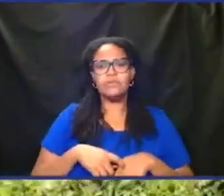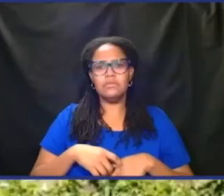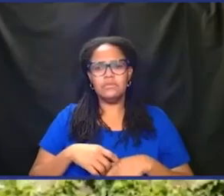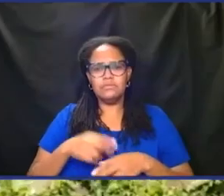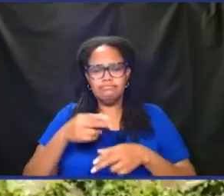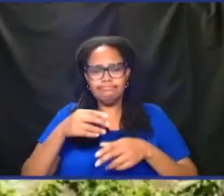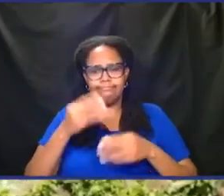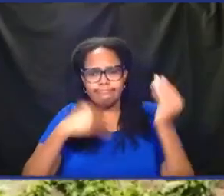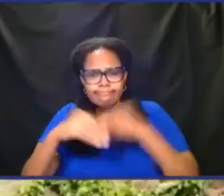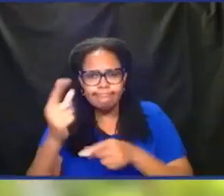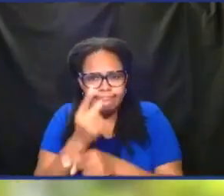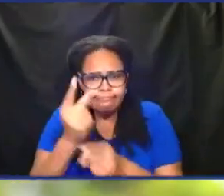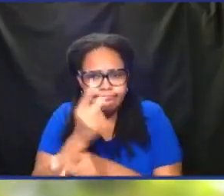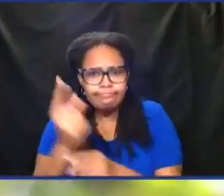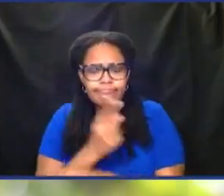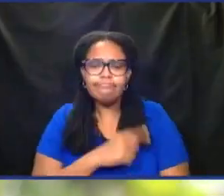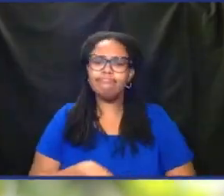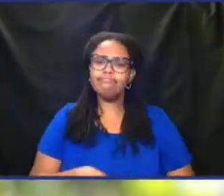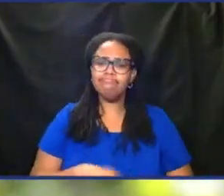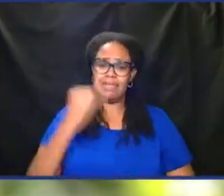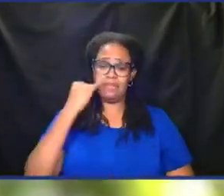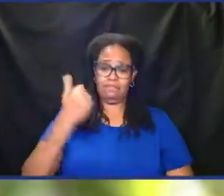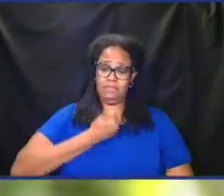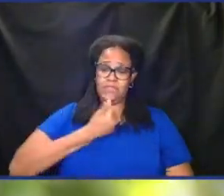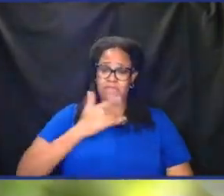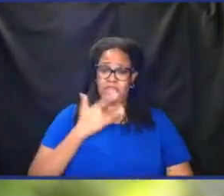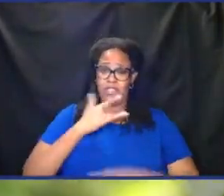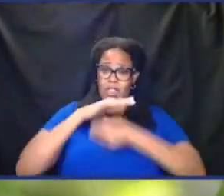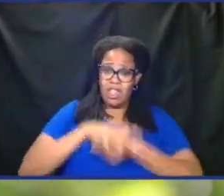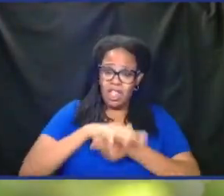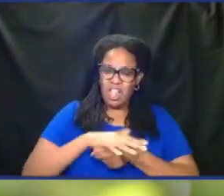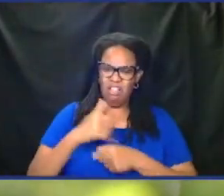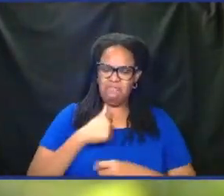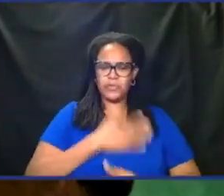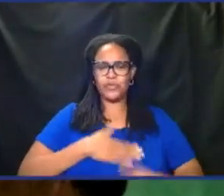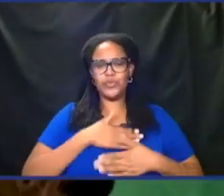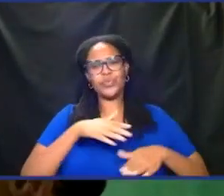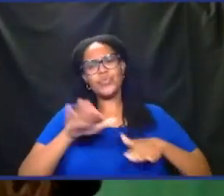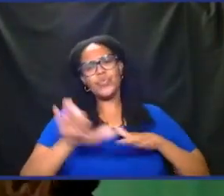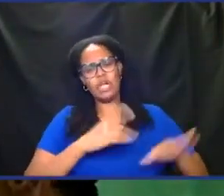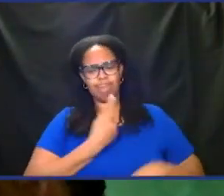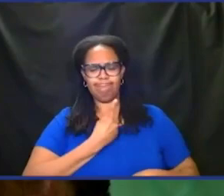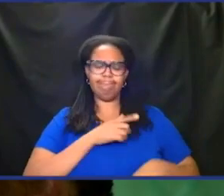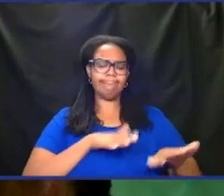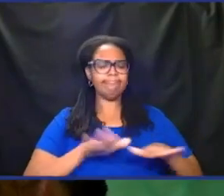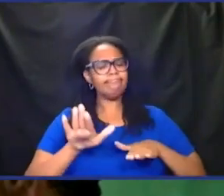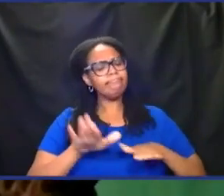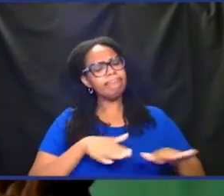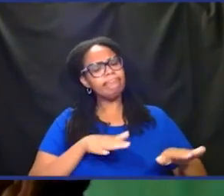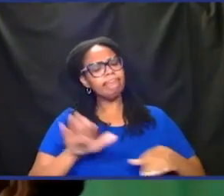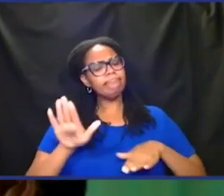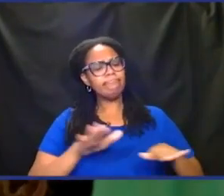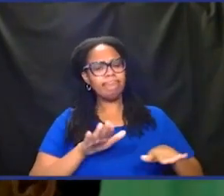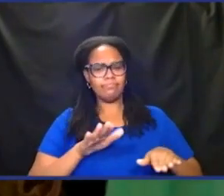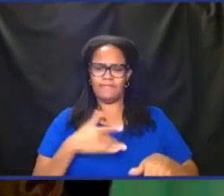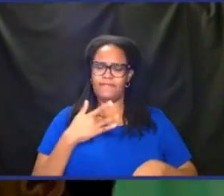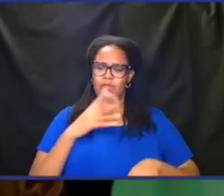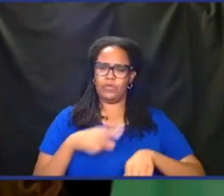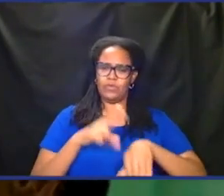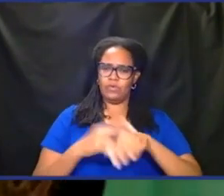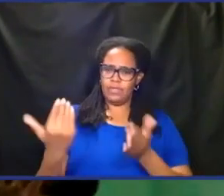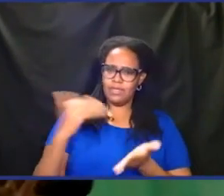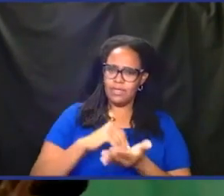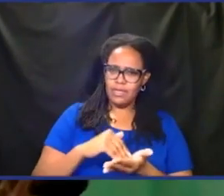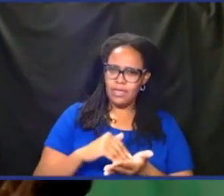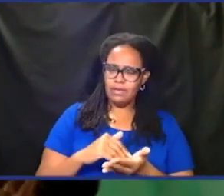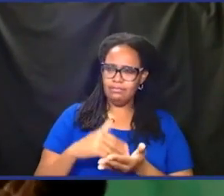نفسي بحب أطلع حالي الرياضة تبع شغلات والحمد لله بترجع الأمور طبيعية الحمد